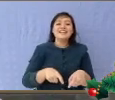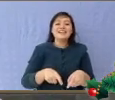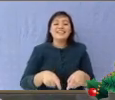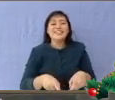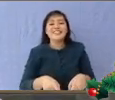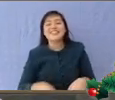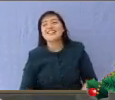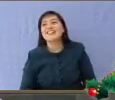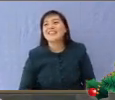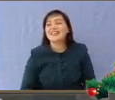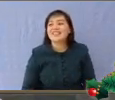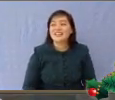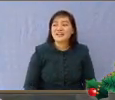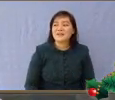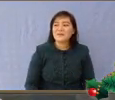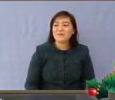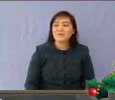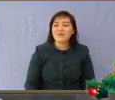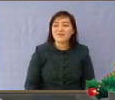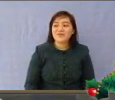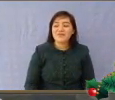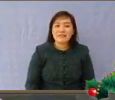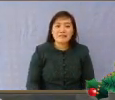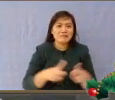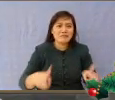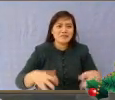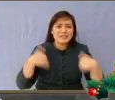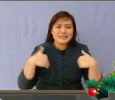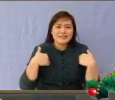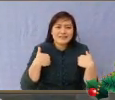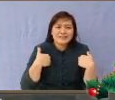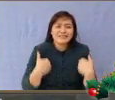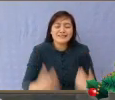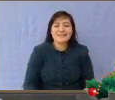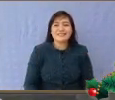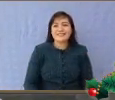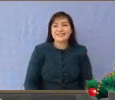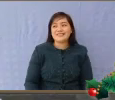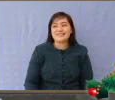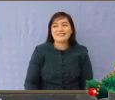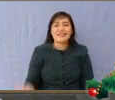Yung iba, hindi niya alam yung kanyang ginagawa, pinatutunog yung